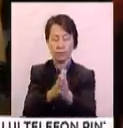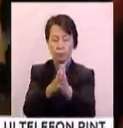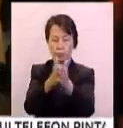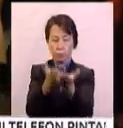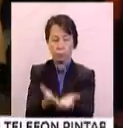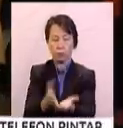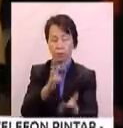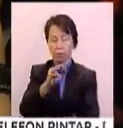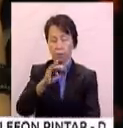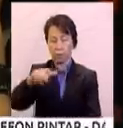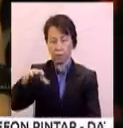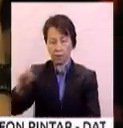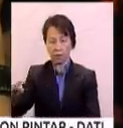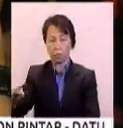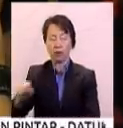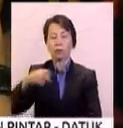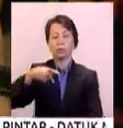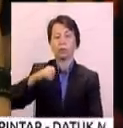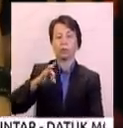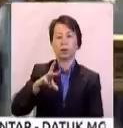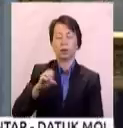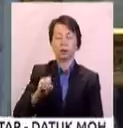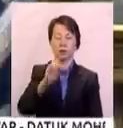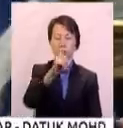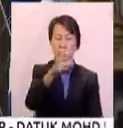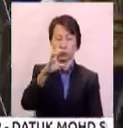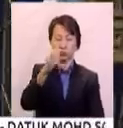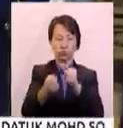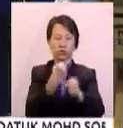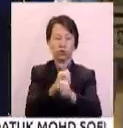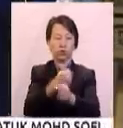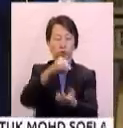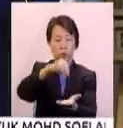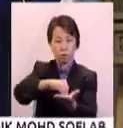Mass PDRM pada era 100 tahun di Bukit Aman.